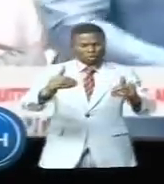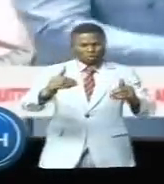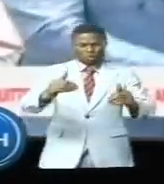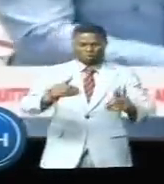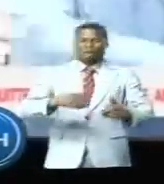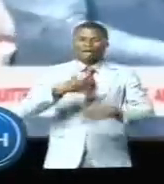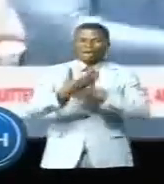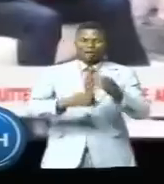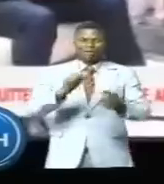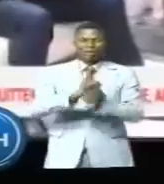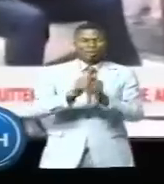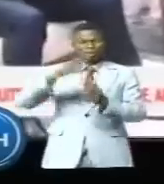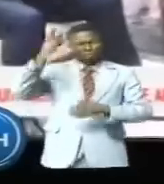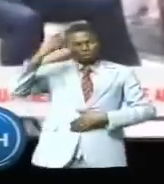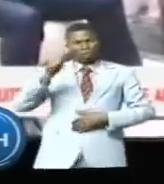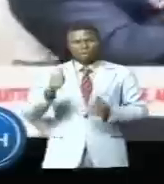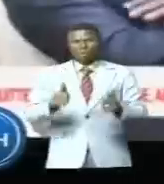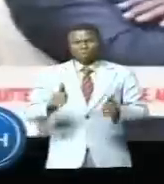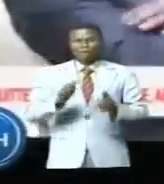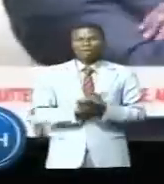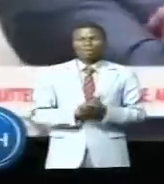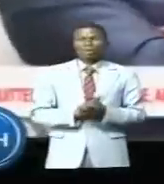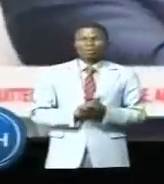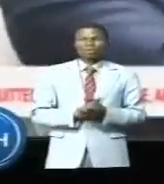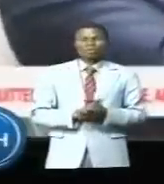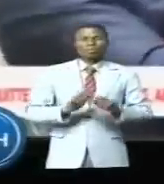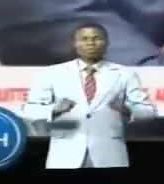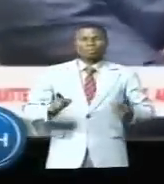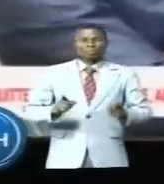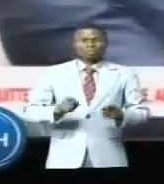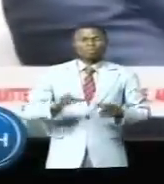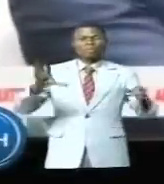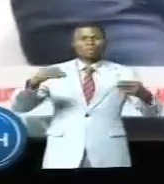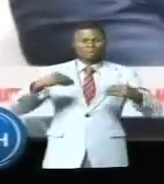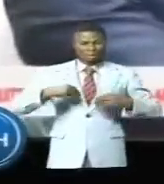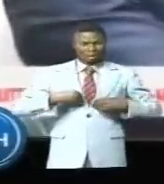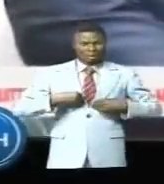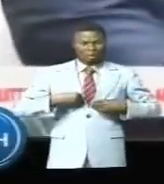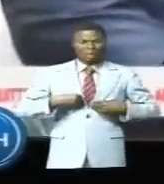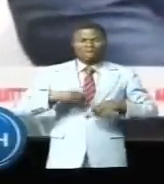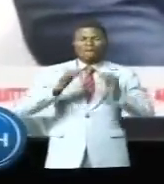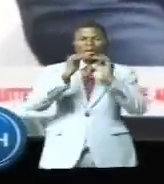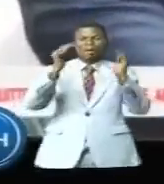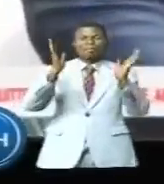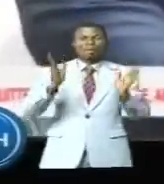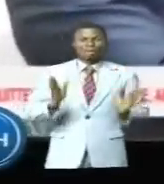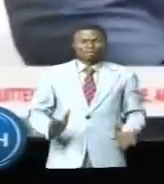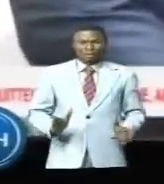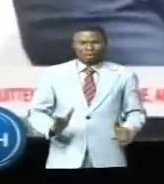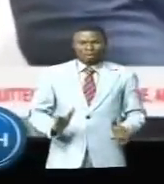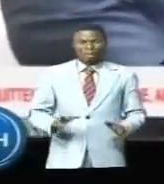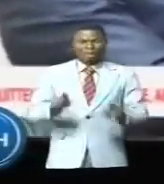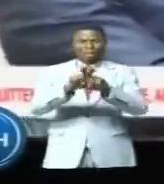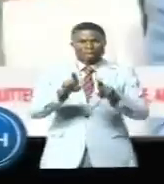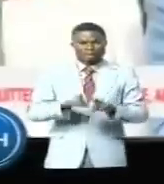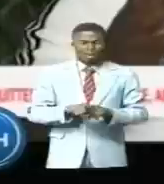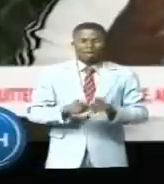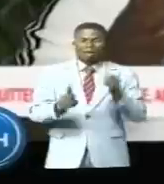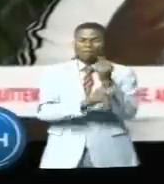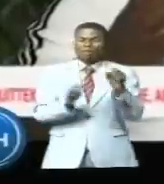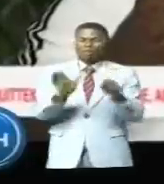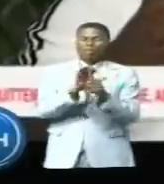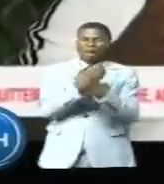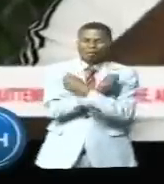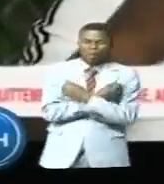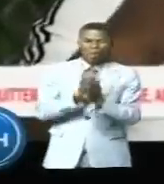politique. Il est reconnu comme le pacificateur. C'est un homme de paix, c'est un homme d'amour,